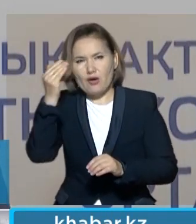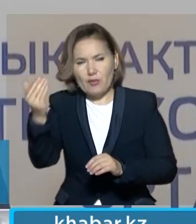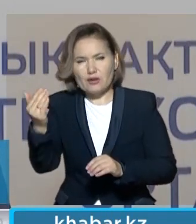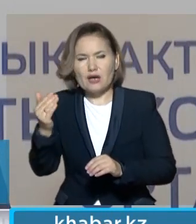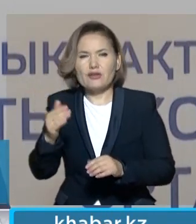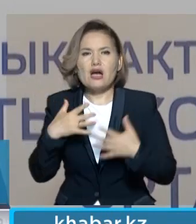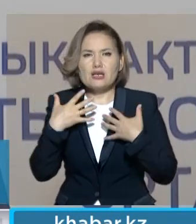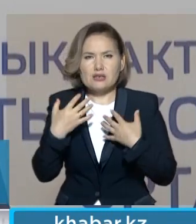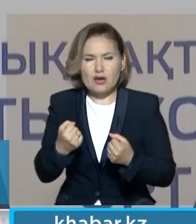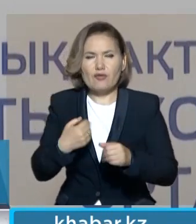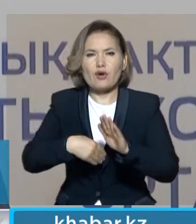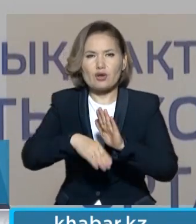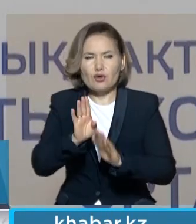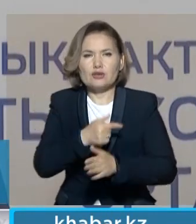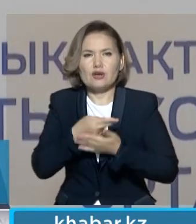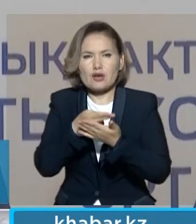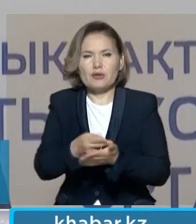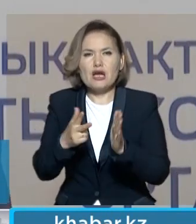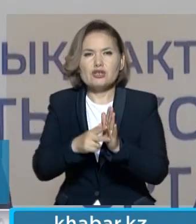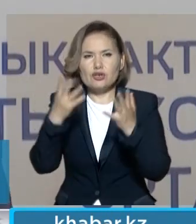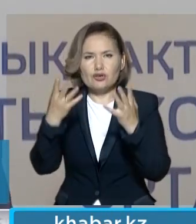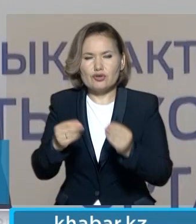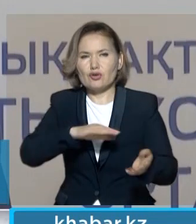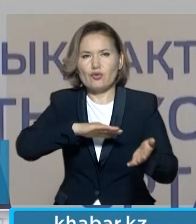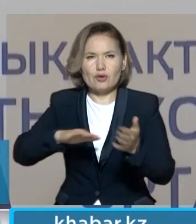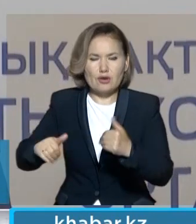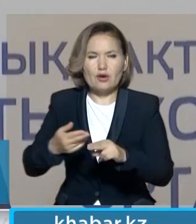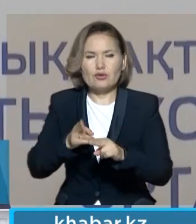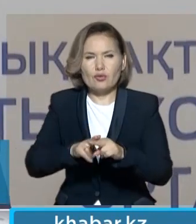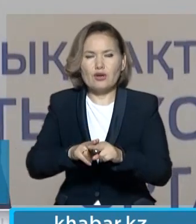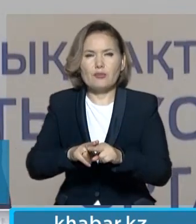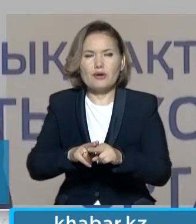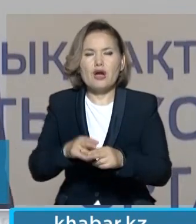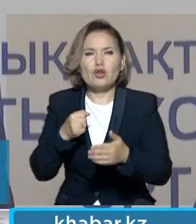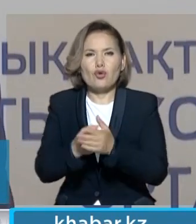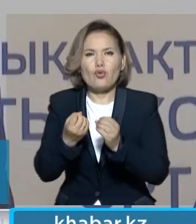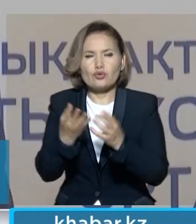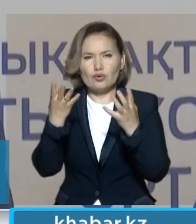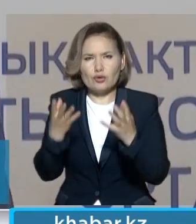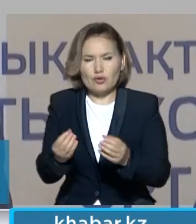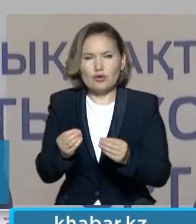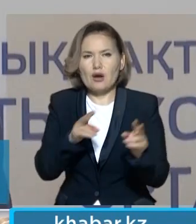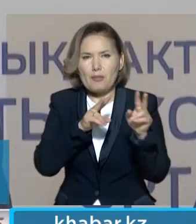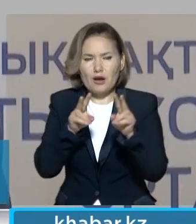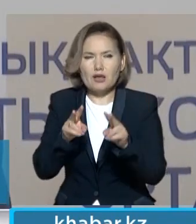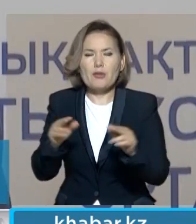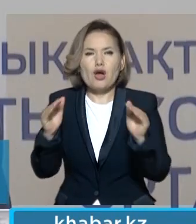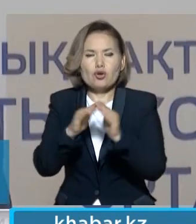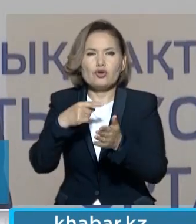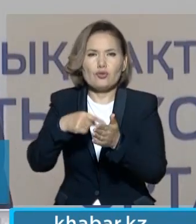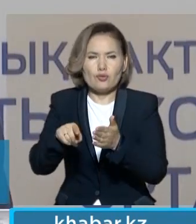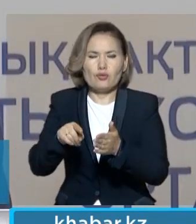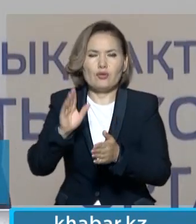тұрақты, жатқанына 8 күн болды, негізі протокол бойынша 14 күнге дейін бақылап, үйіне шығаруға. Қазір жағдайы орташа